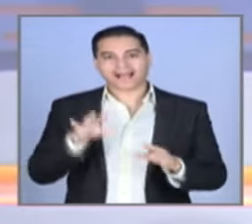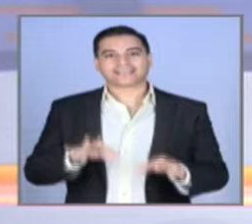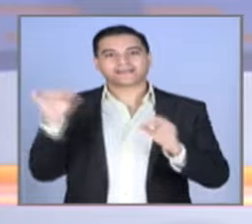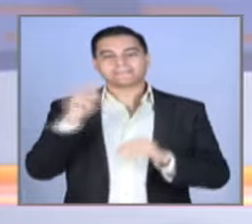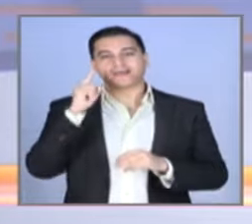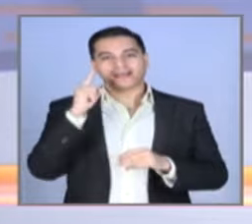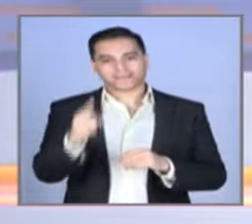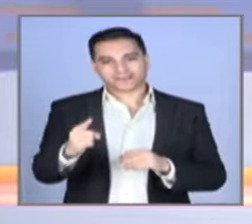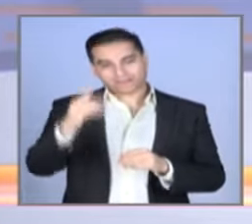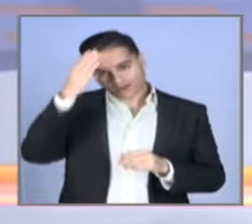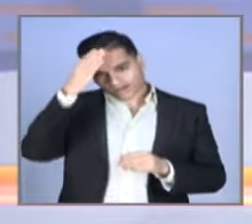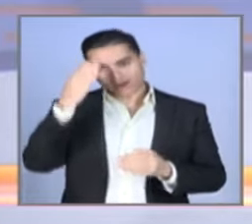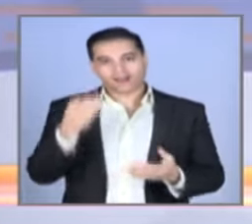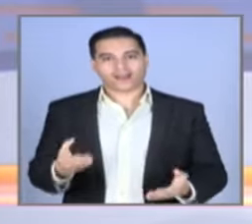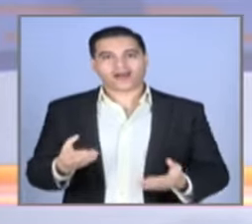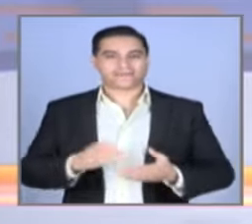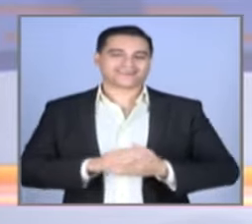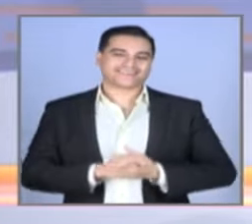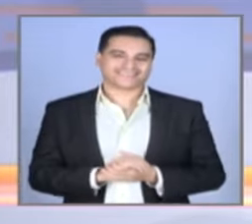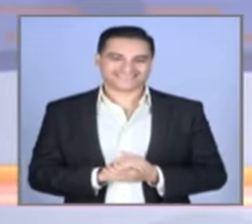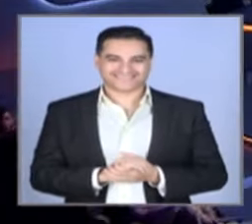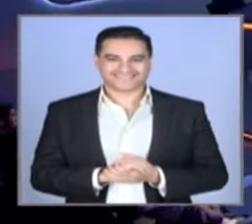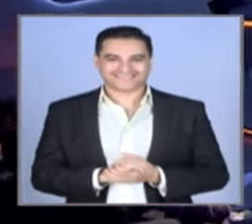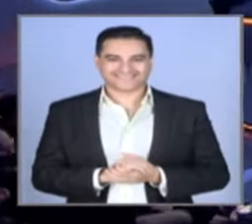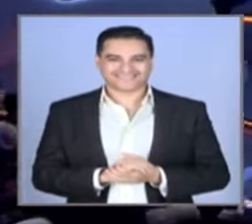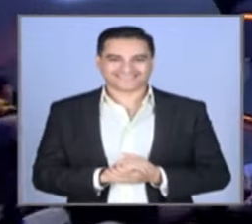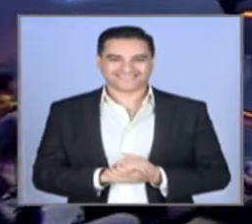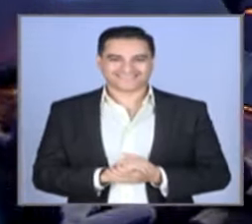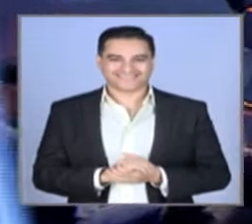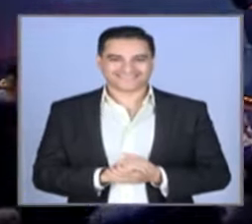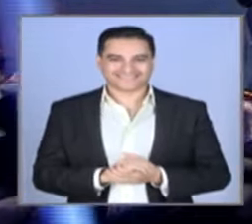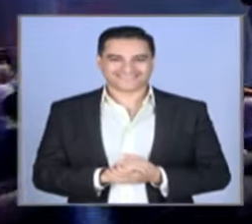وحلقه جديده من برنامج العباقره.